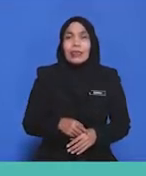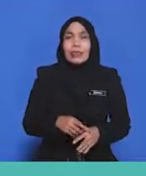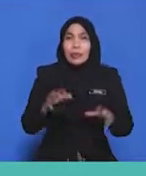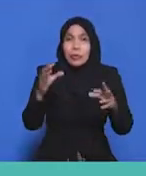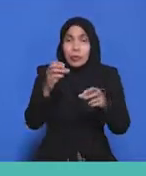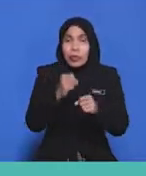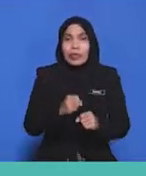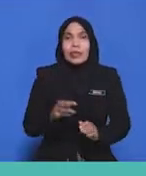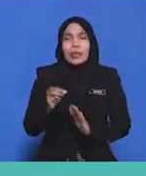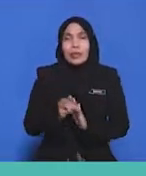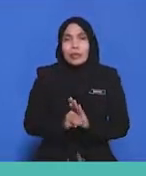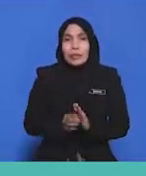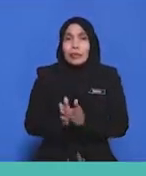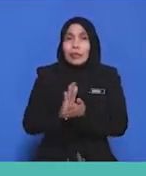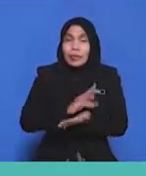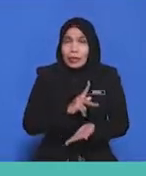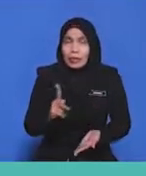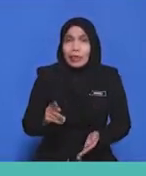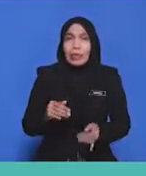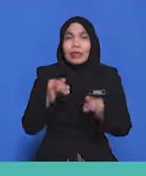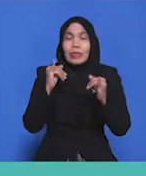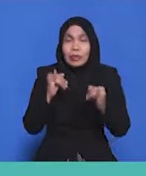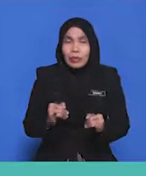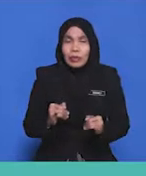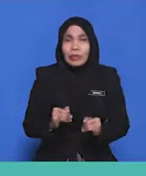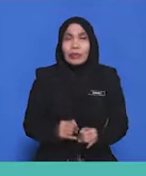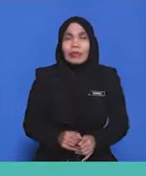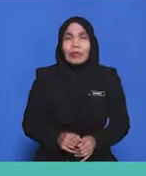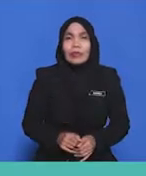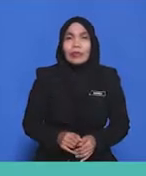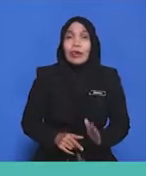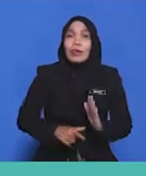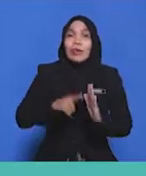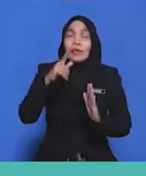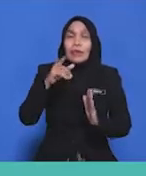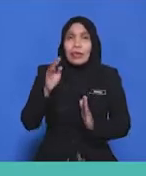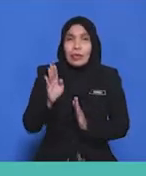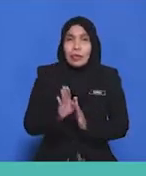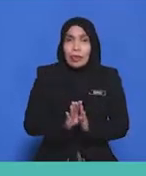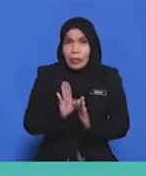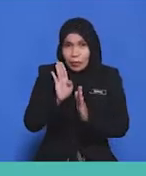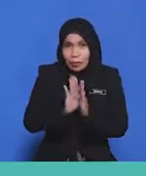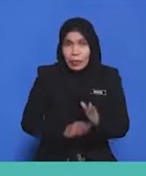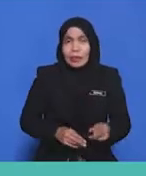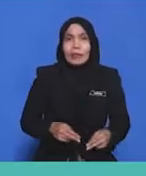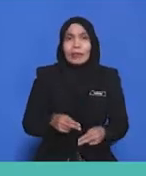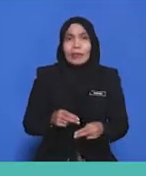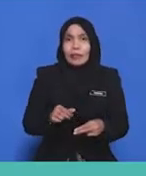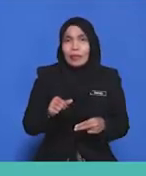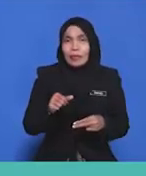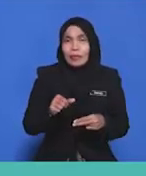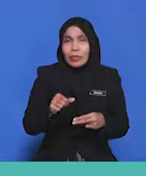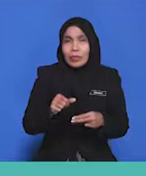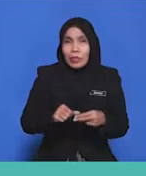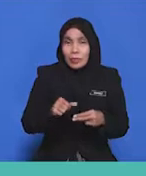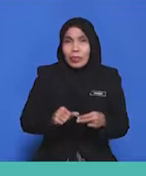menjadikan individu atau atlet lebih berdisiplin, berani menghadapi cabaran,